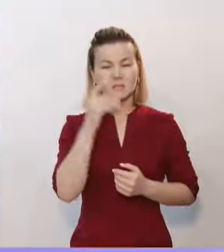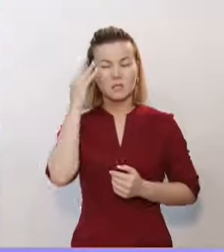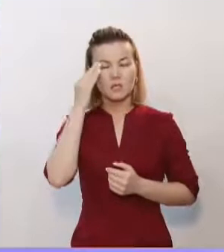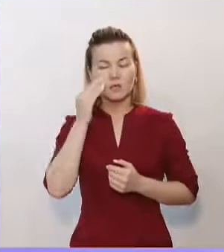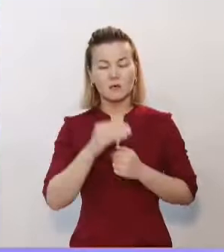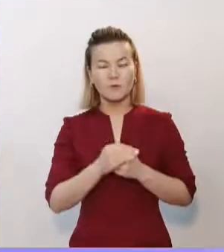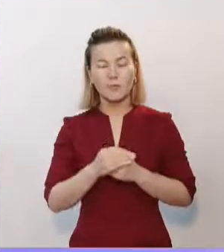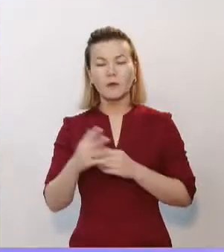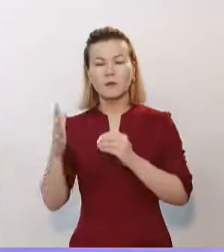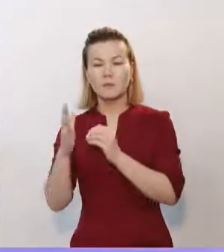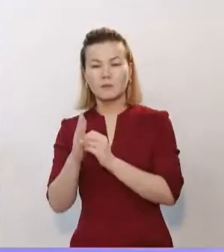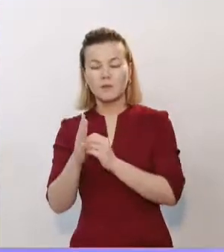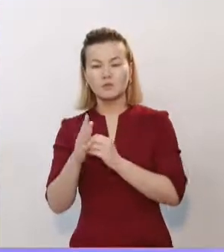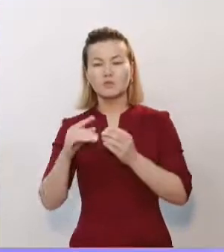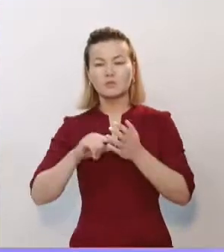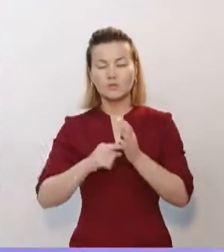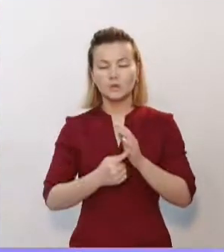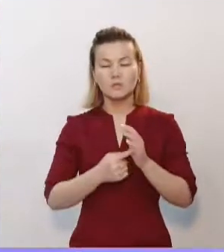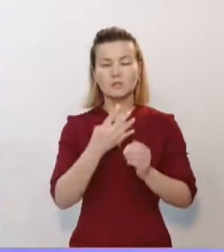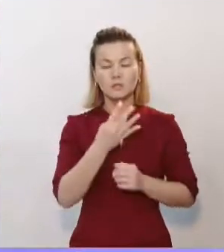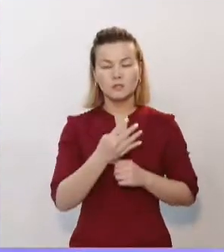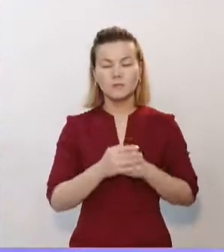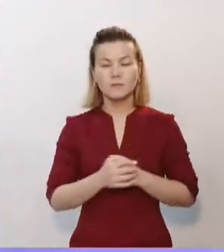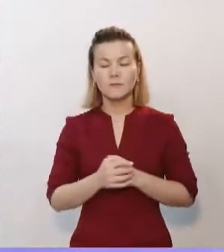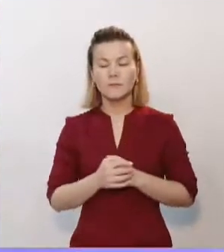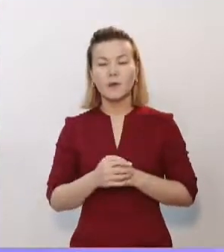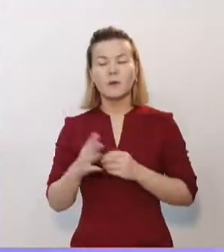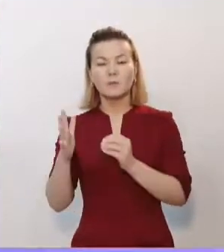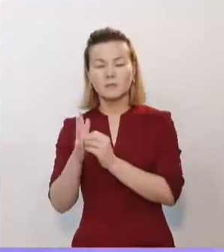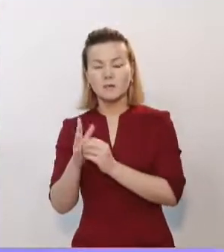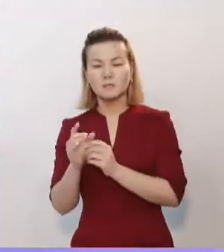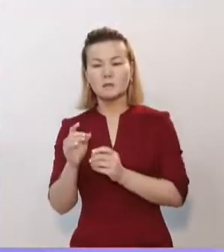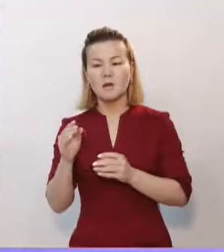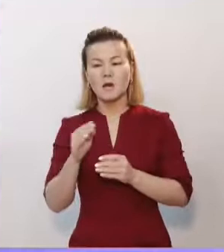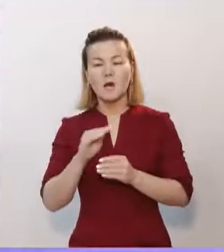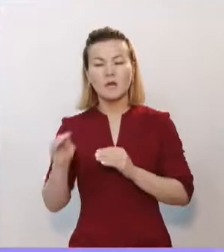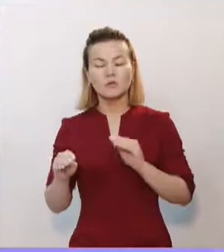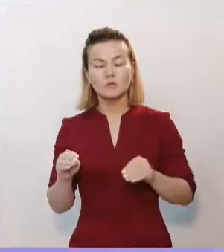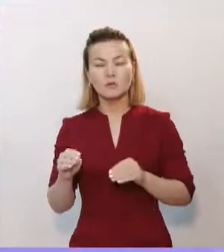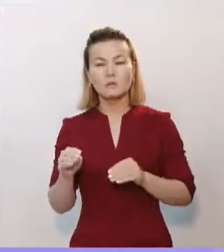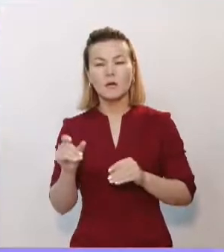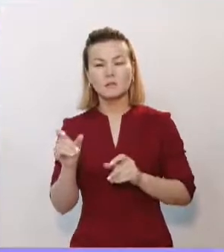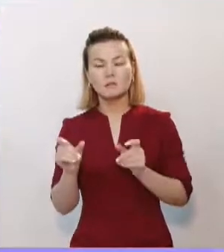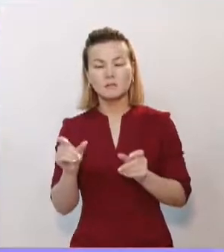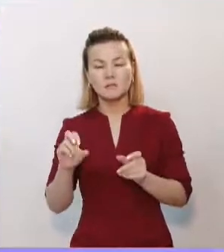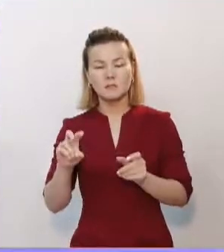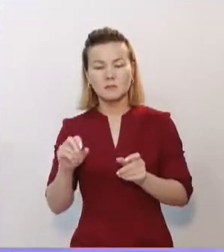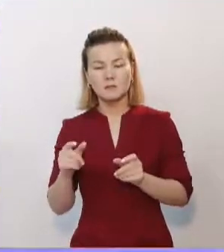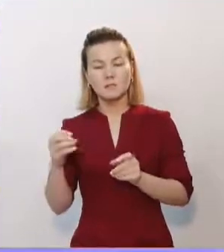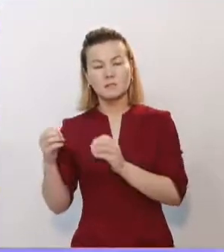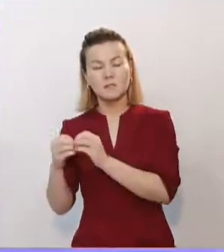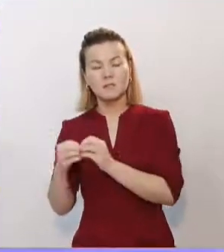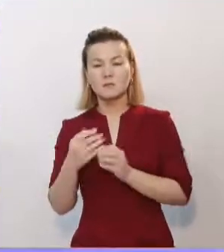15 умножить на 4. 15 разложим на разрядные слагаемые 10 и 5. Сумму